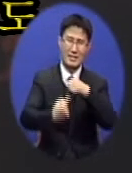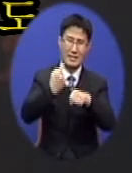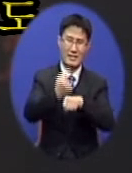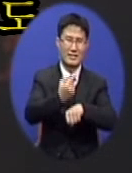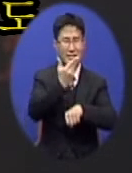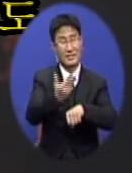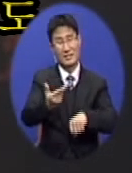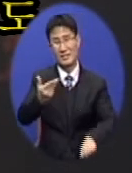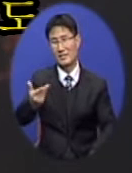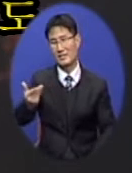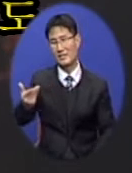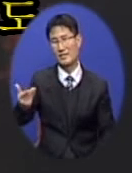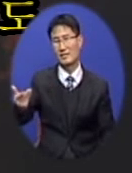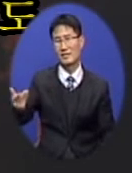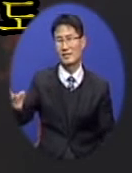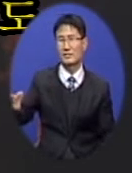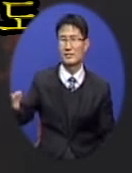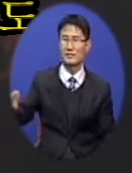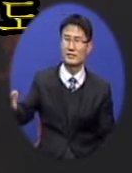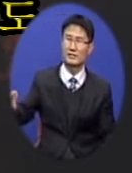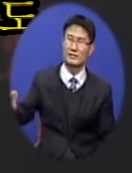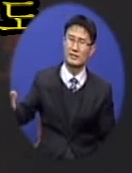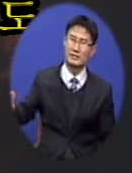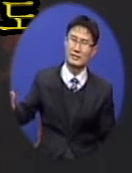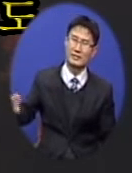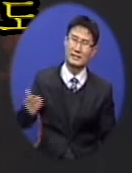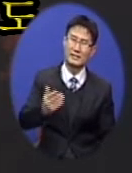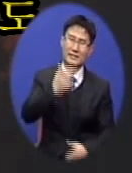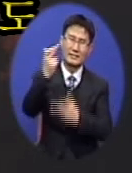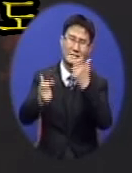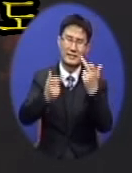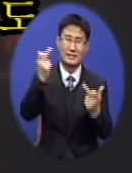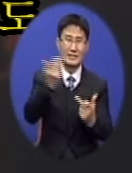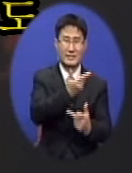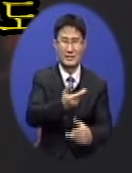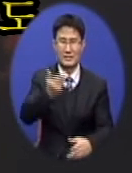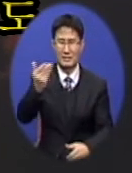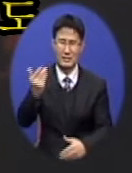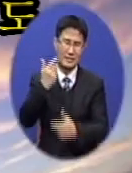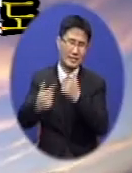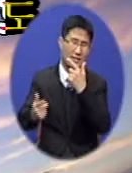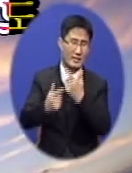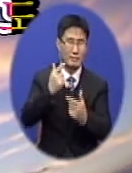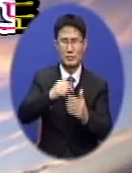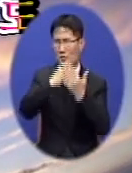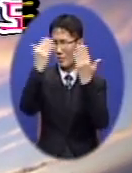해가 가고 산천초 못